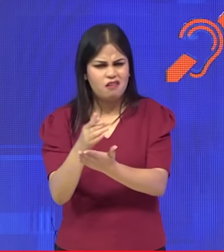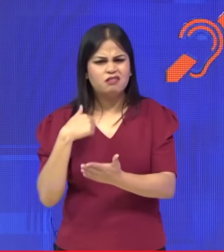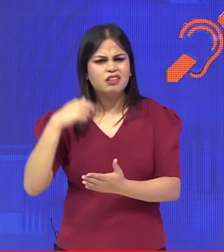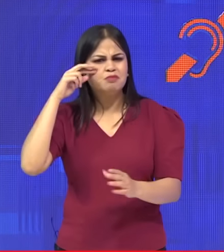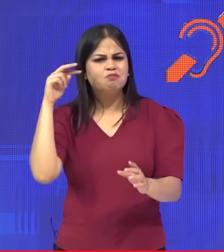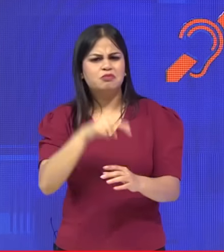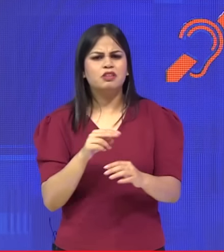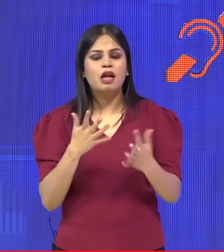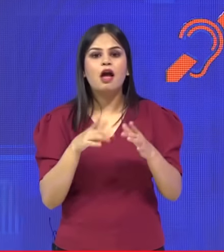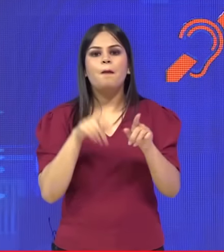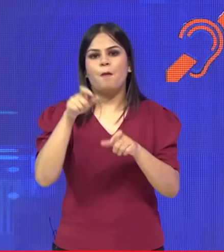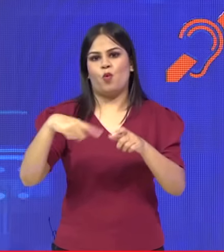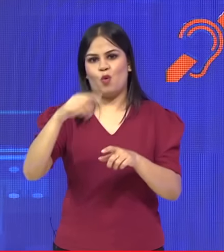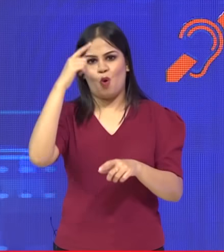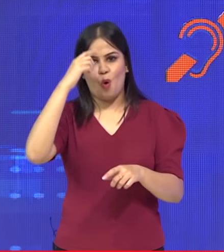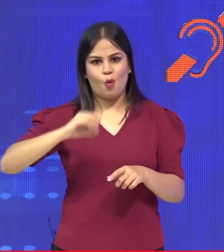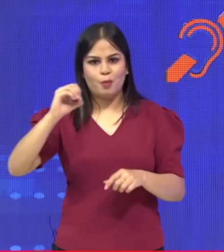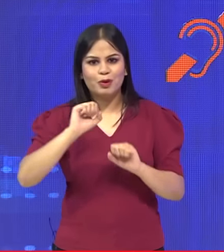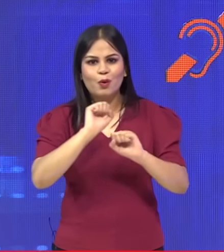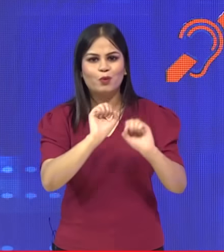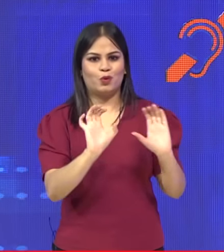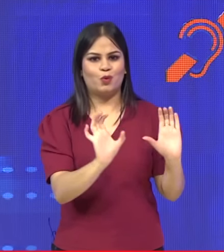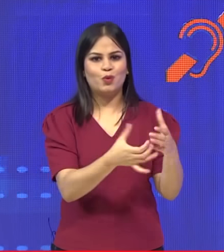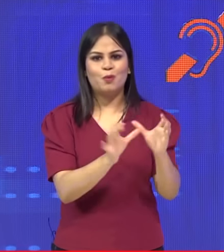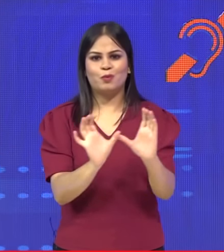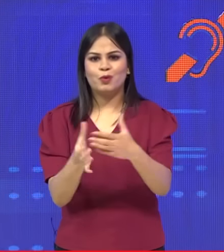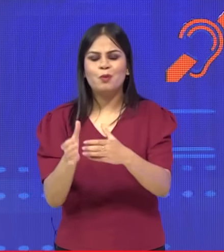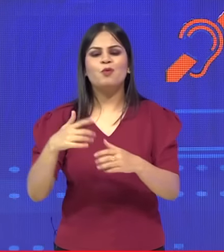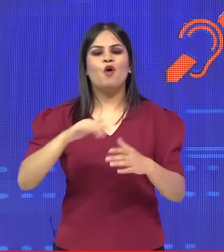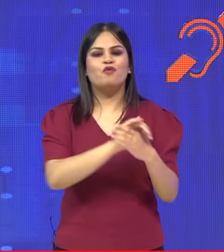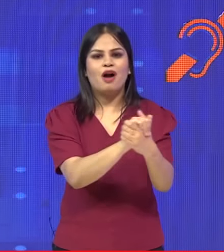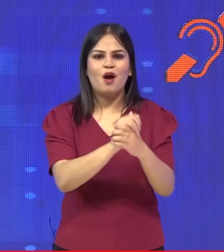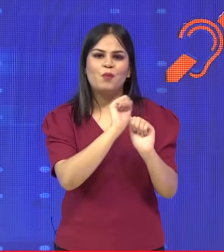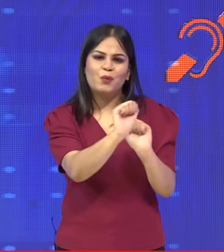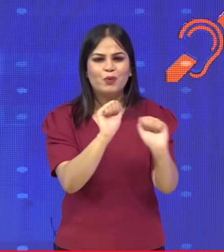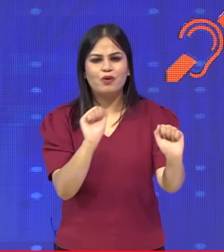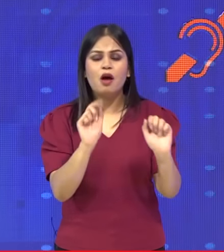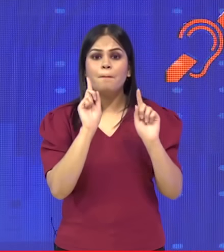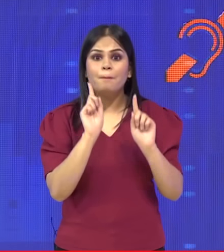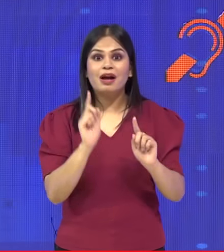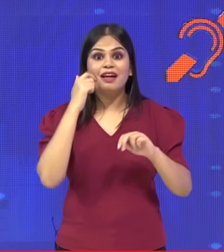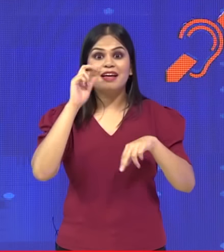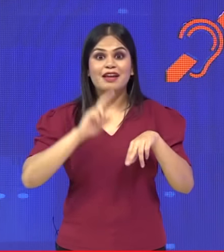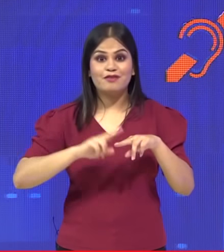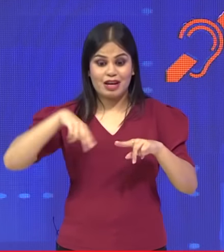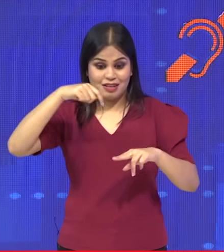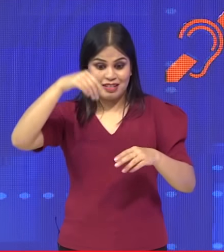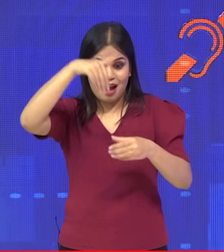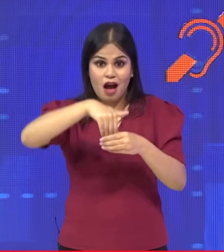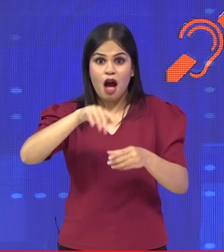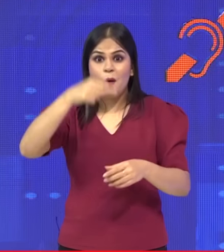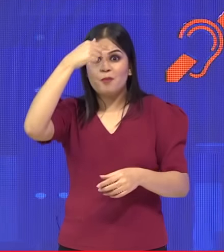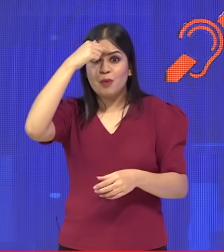लोगों की ओपिनियन हैं लोगों के ग्रुप हैं लोगों के फ्रेंडशिप हैं बट जब इंडस्ट्री को तकलीफ